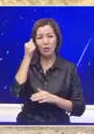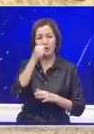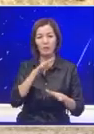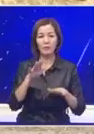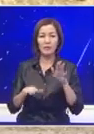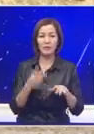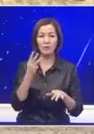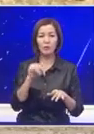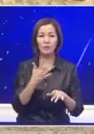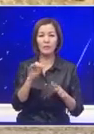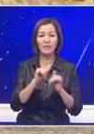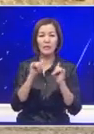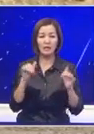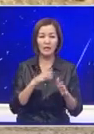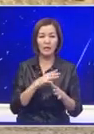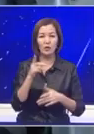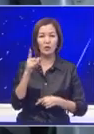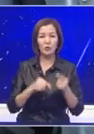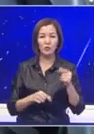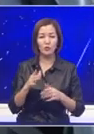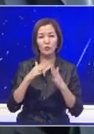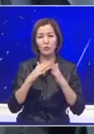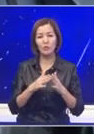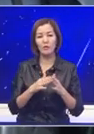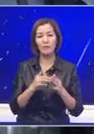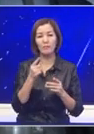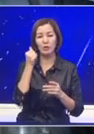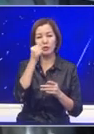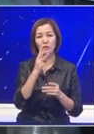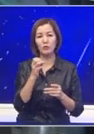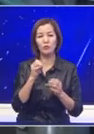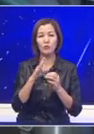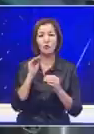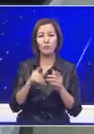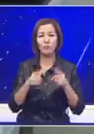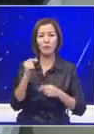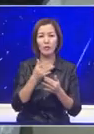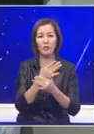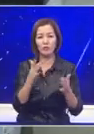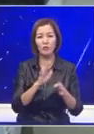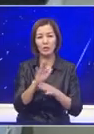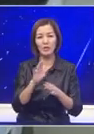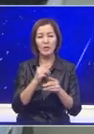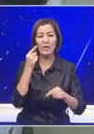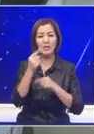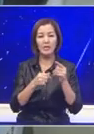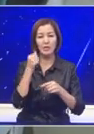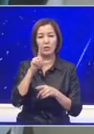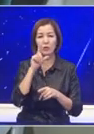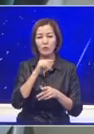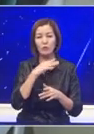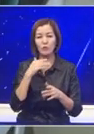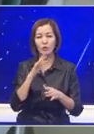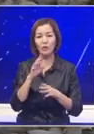салыстырғанда 3,5 есе артқан. Сүт өңдеу цехі жылына 313 мың тонна ақ өнімдерін шығарды. Келер жылы құс етінің